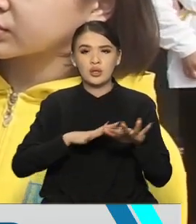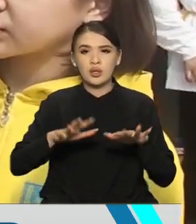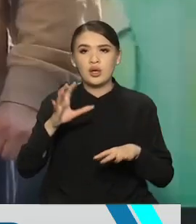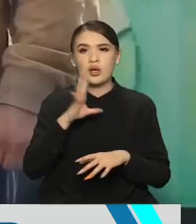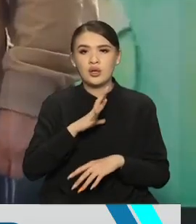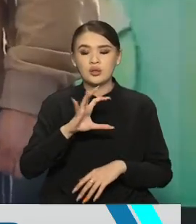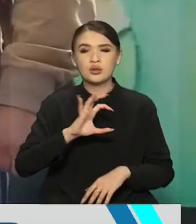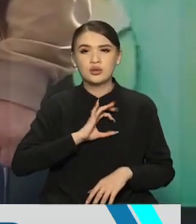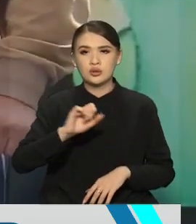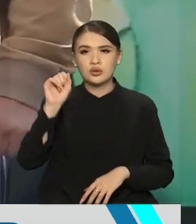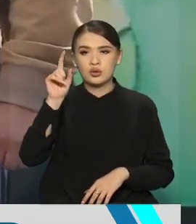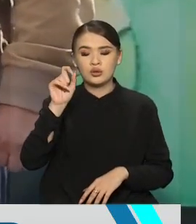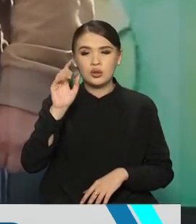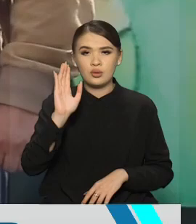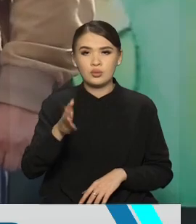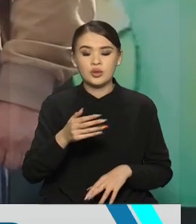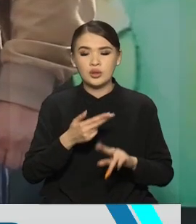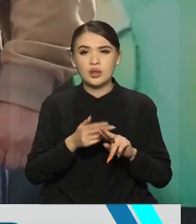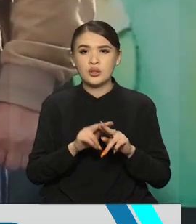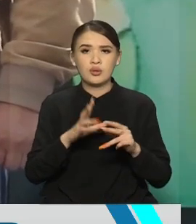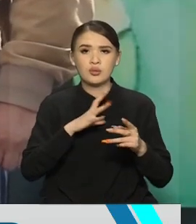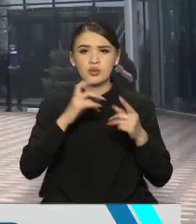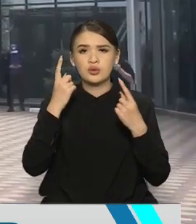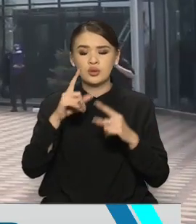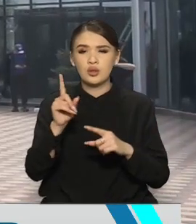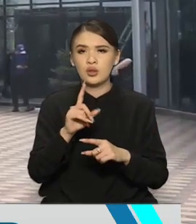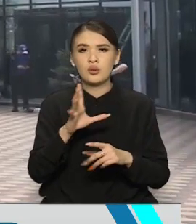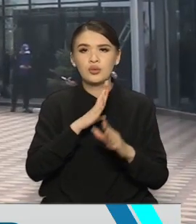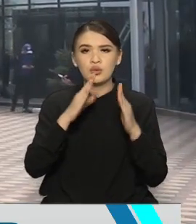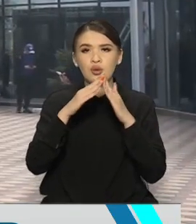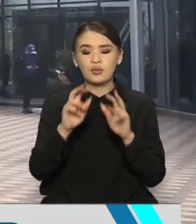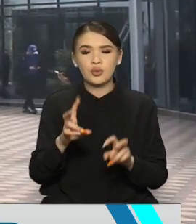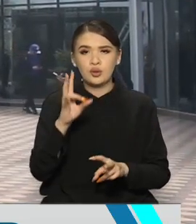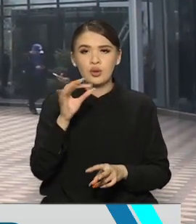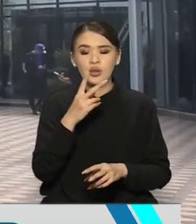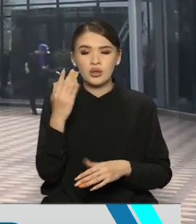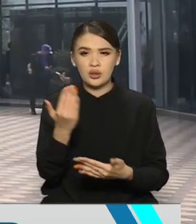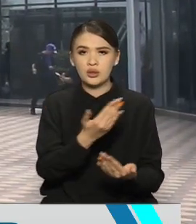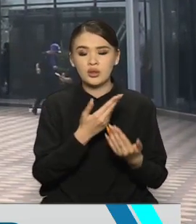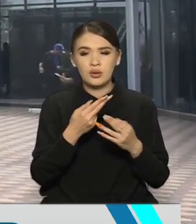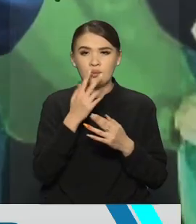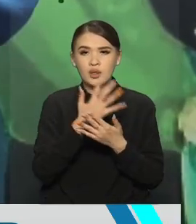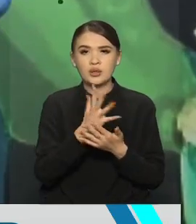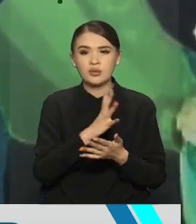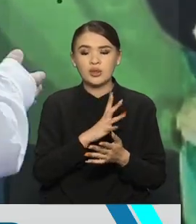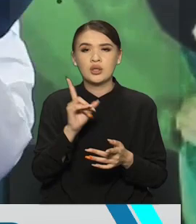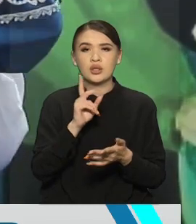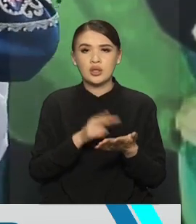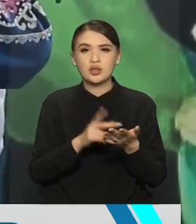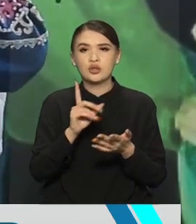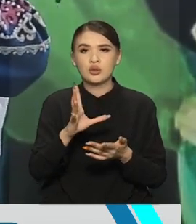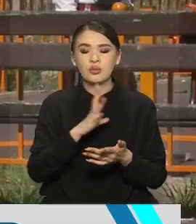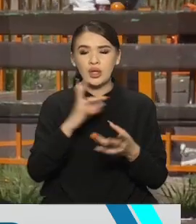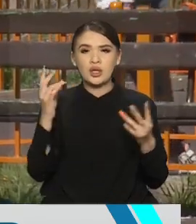золото Любой другой бы остался дома но эти семьи в очередной раз доказали что заниматься чем-то вместе гораздо